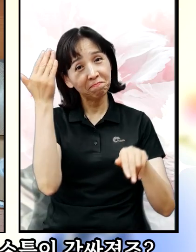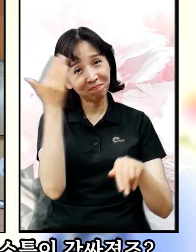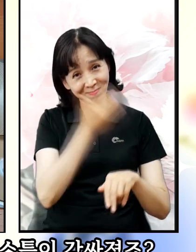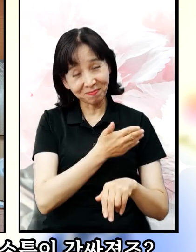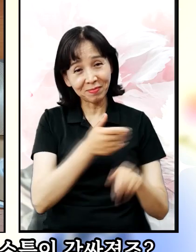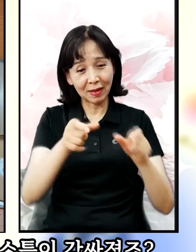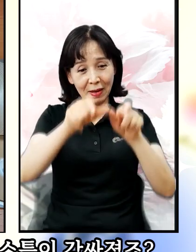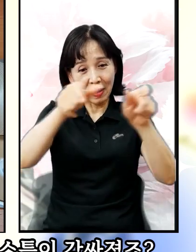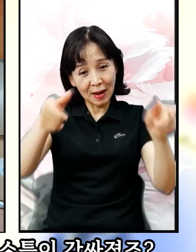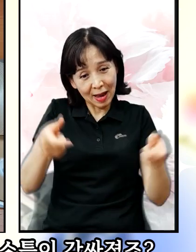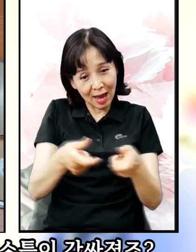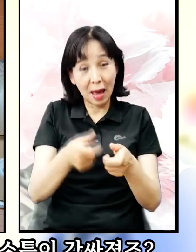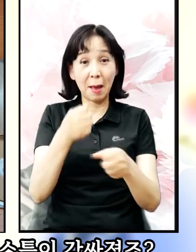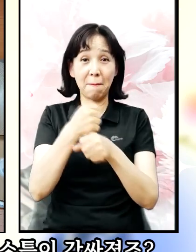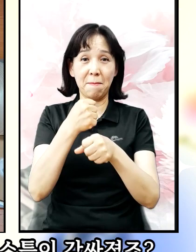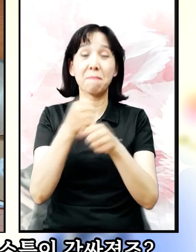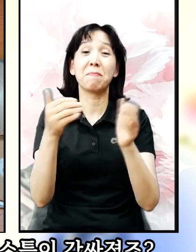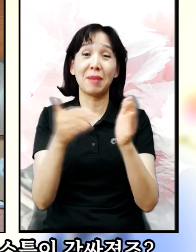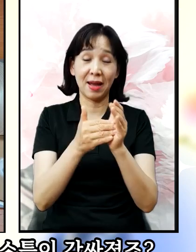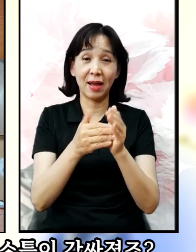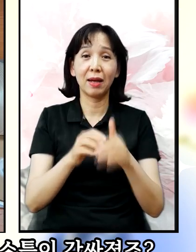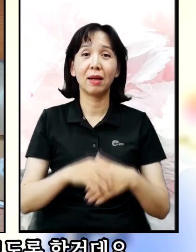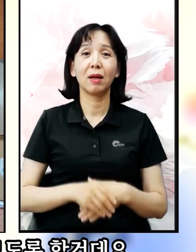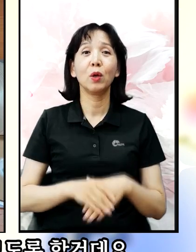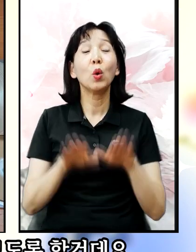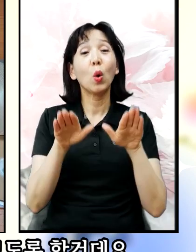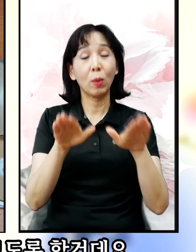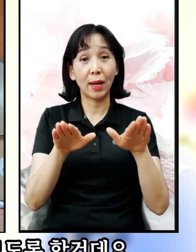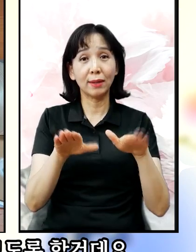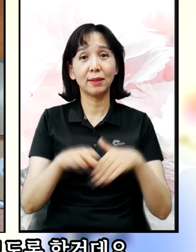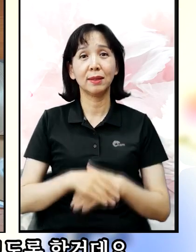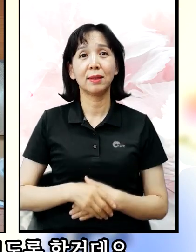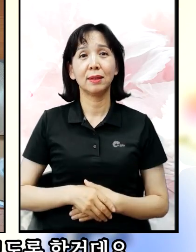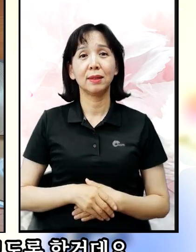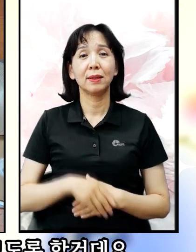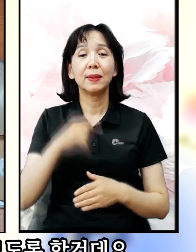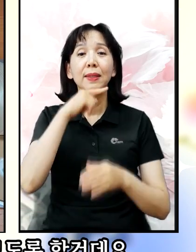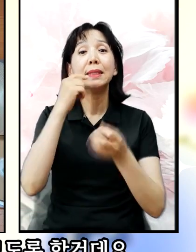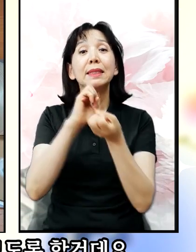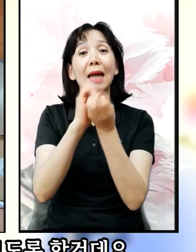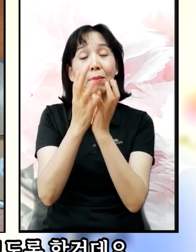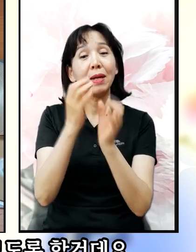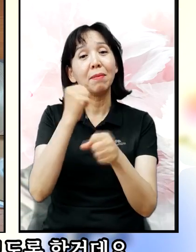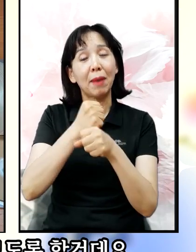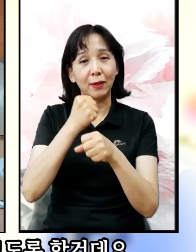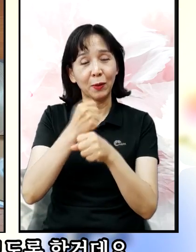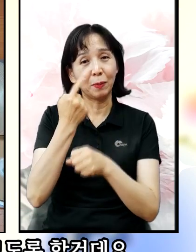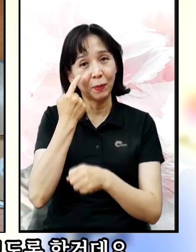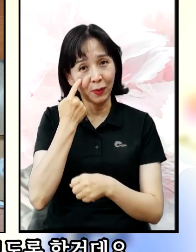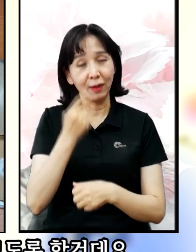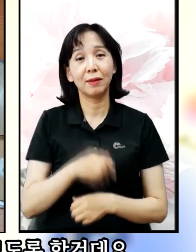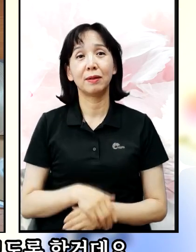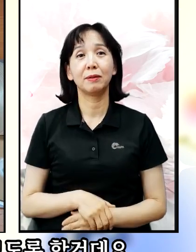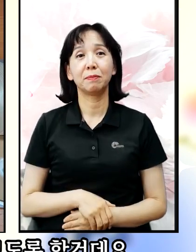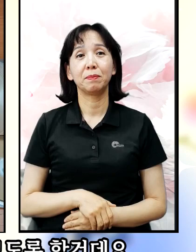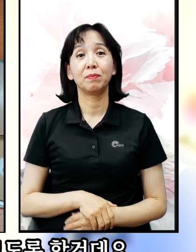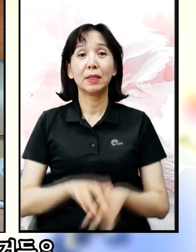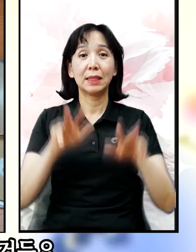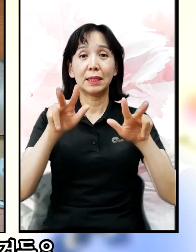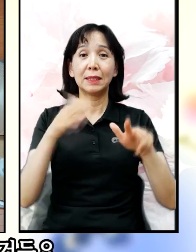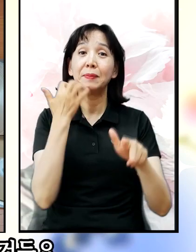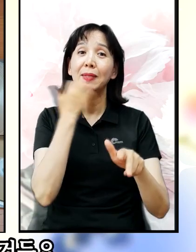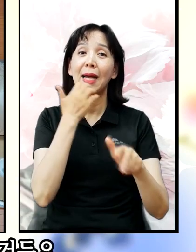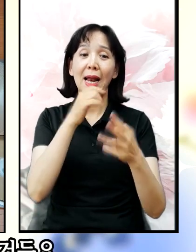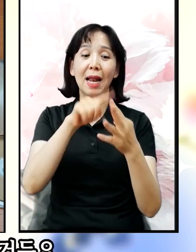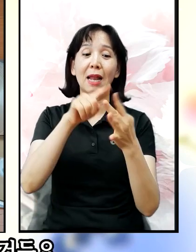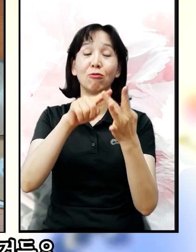자, 좀 깔끔하게 리스틀이 감싸졌죠? 자, 이번에는 우리가 장미를 만들어 보도록 할 건데요. 지금